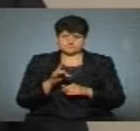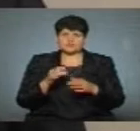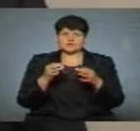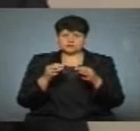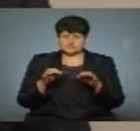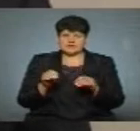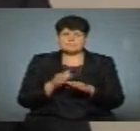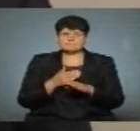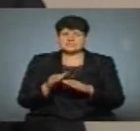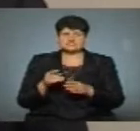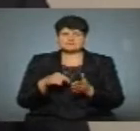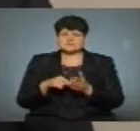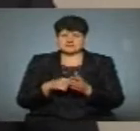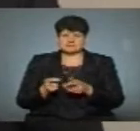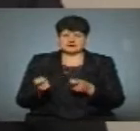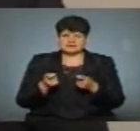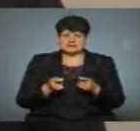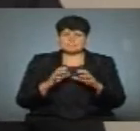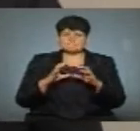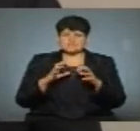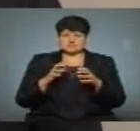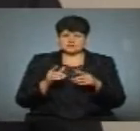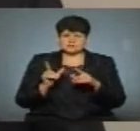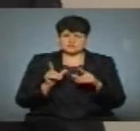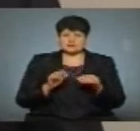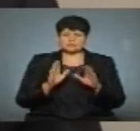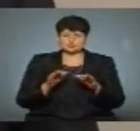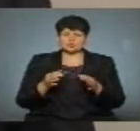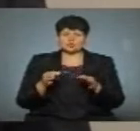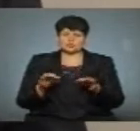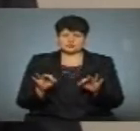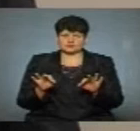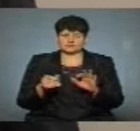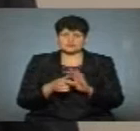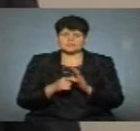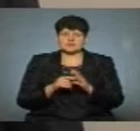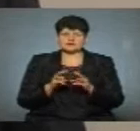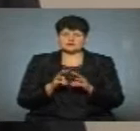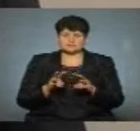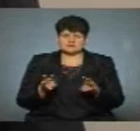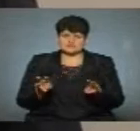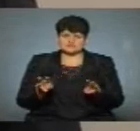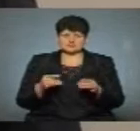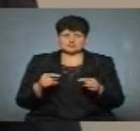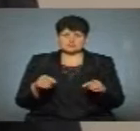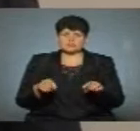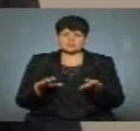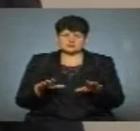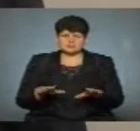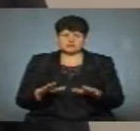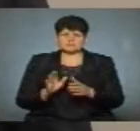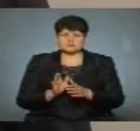дозволяємо міжміські перевезення і міжнародні перевезення, які будуть дозволені Кабінетом міністрів чи іншими постановами, нормативними